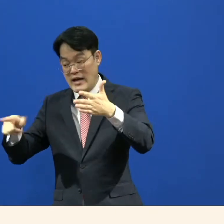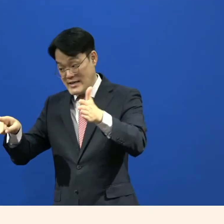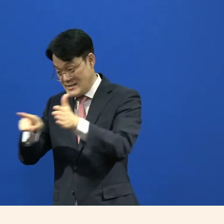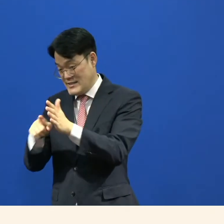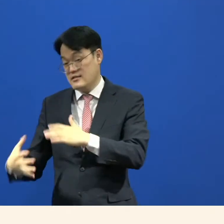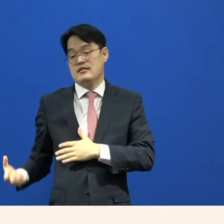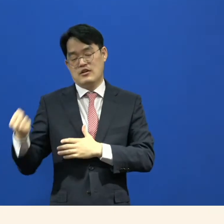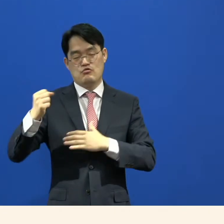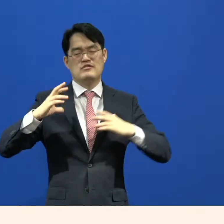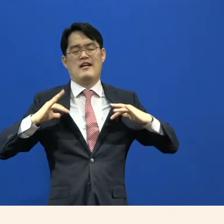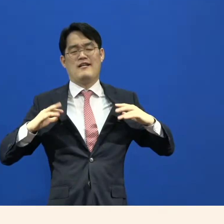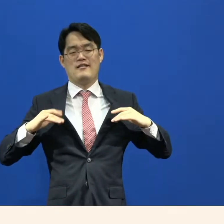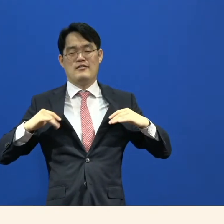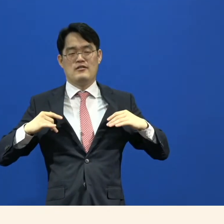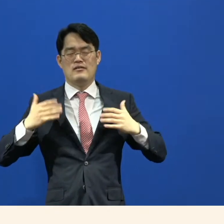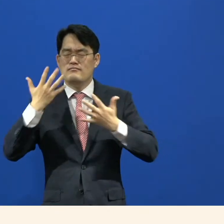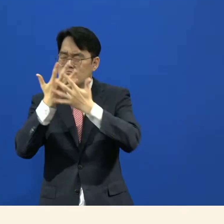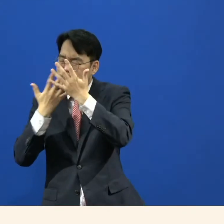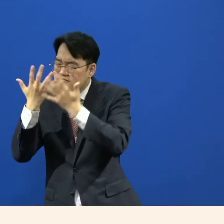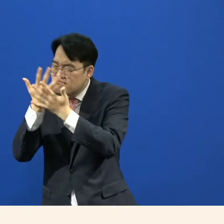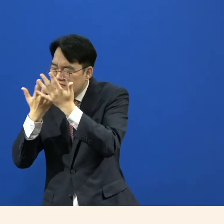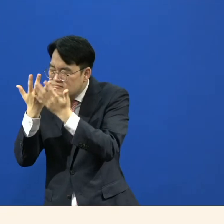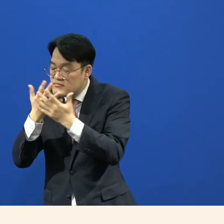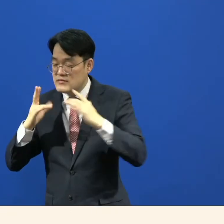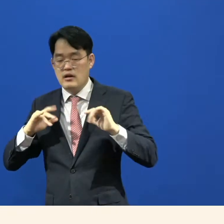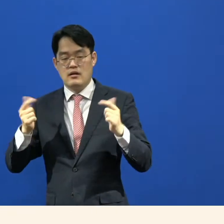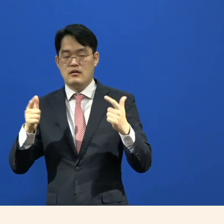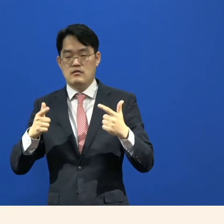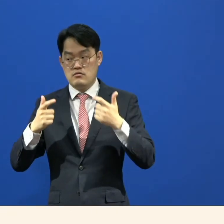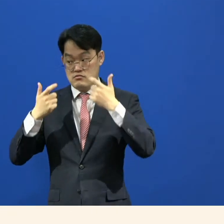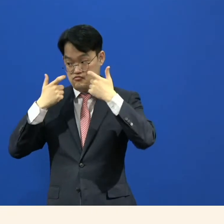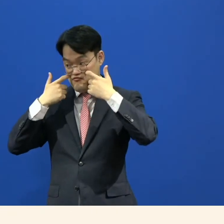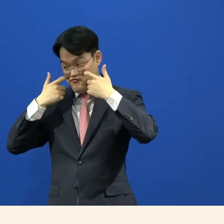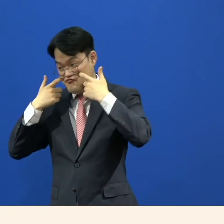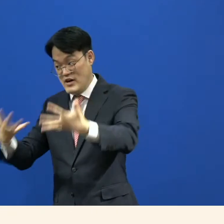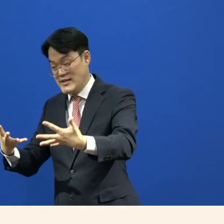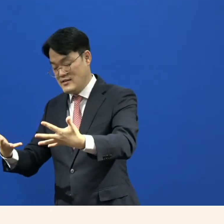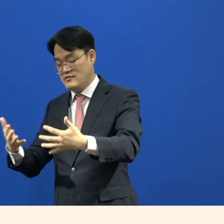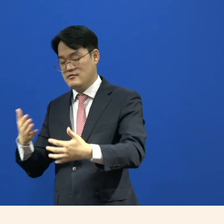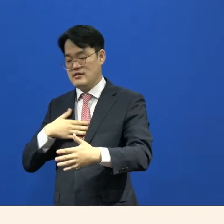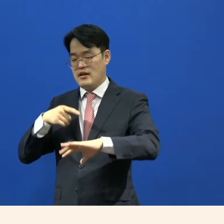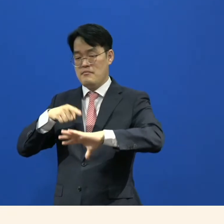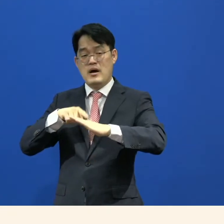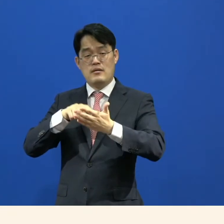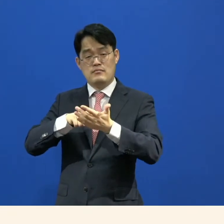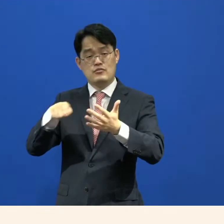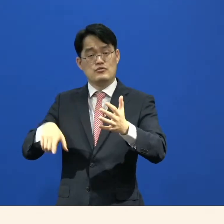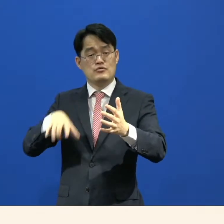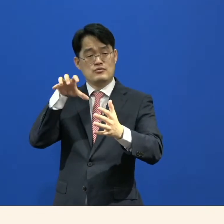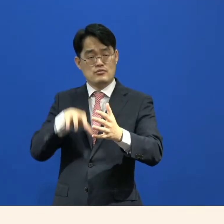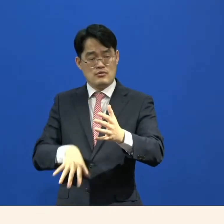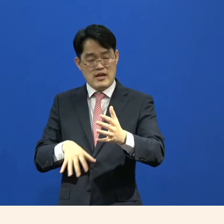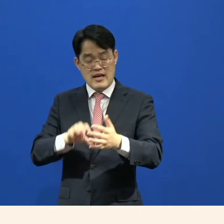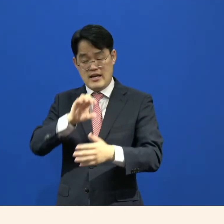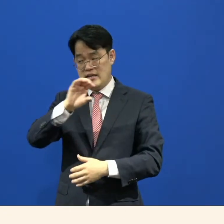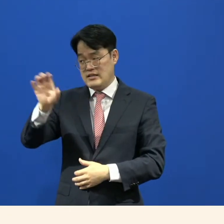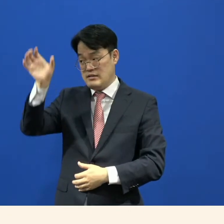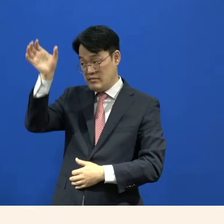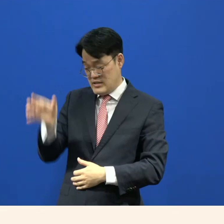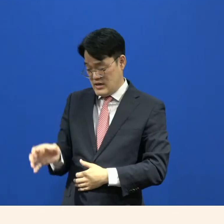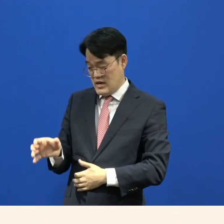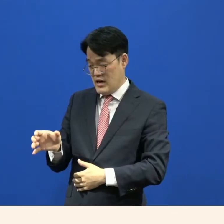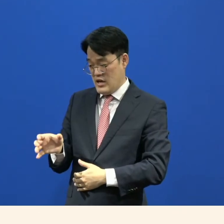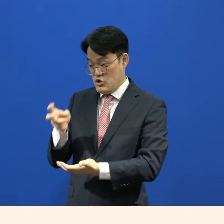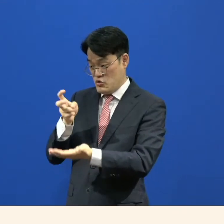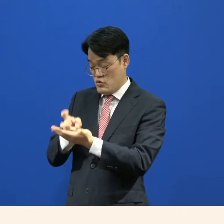깨닫고 희미하게 십자가를 한 것이 아니라 자기 가슴 속에 그 뼛속까지 스며드는 그 십자가의 도를 깨달았기 때문에 그